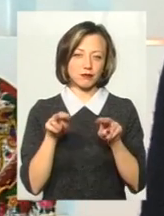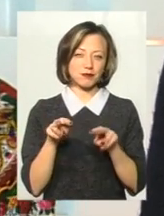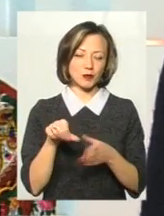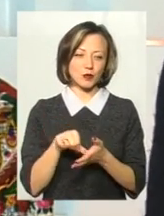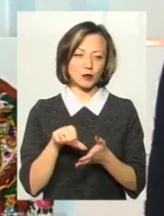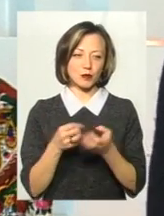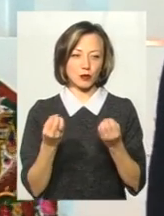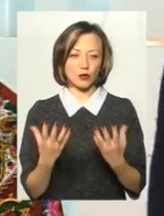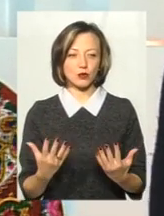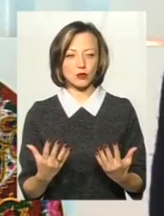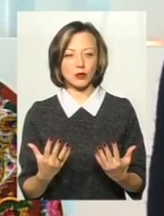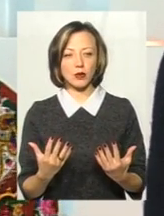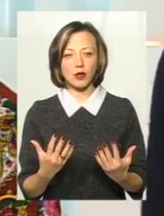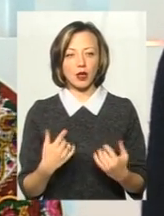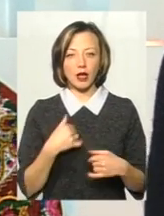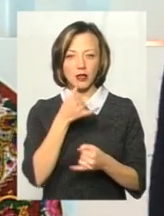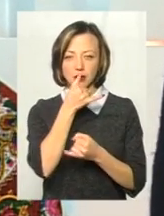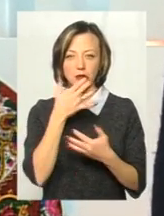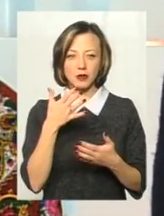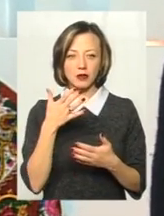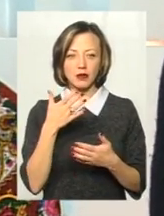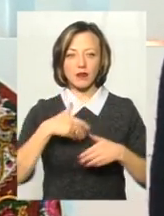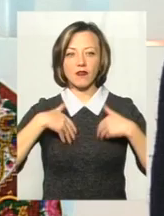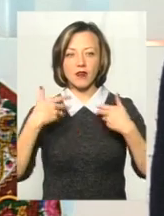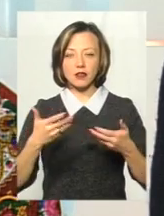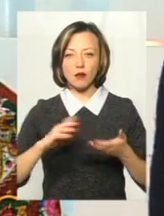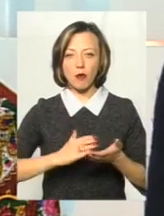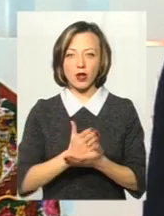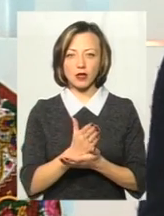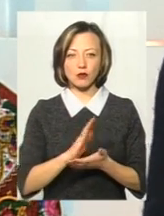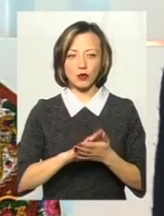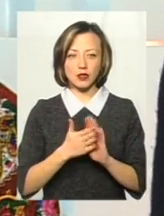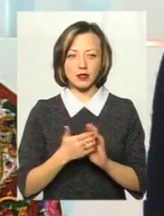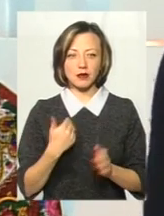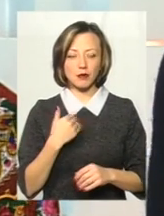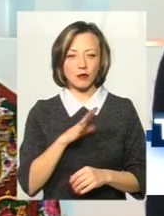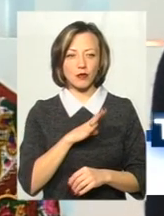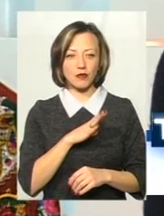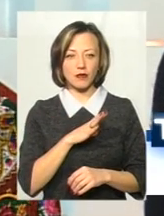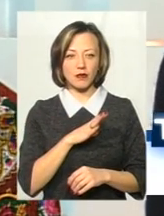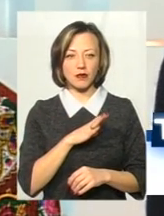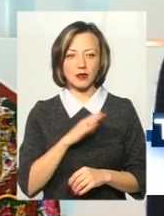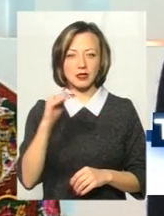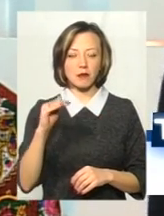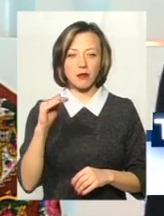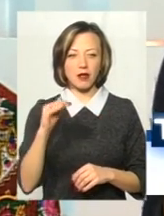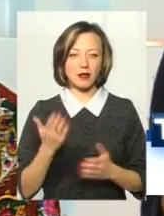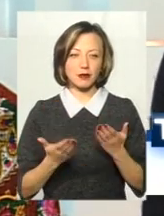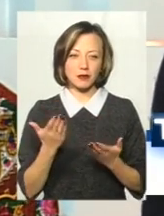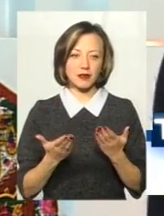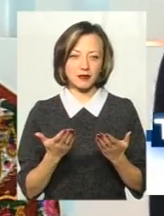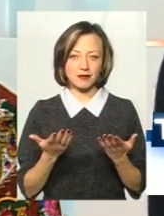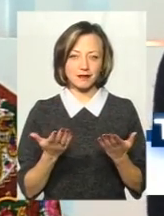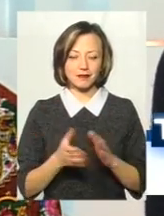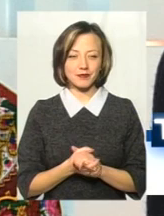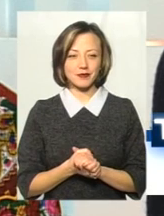учасником, спостерігав і ще не міг висловити якусь свою політичну позицію, тому що був замалим, напевно, що ну, принаймні в своїй